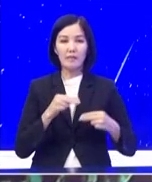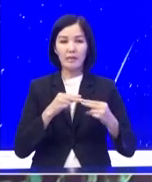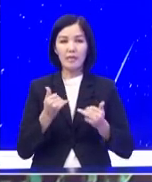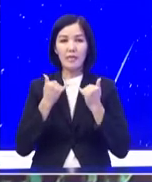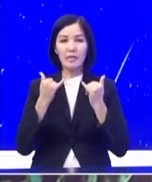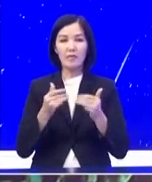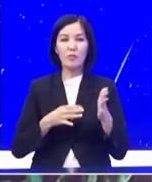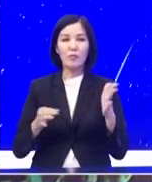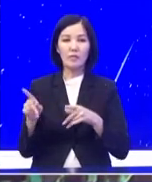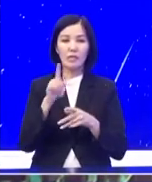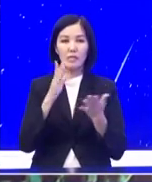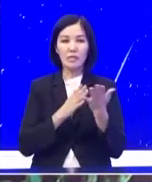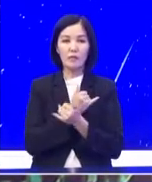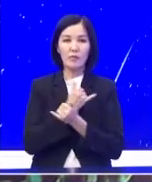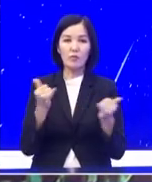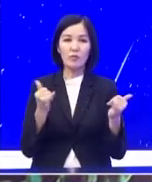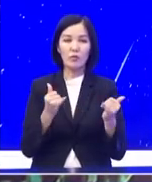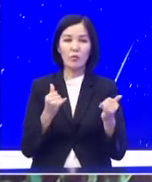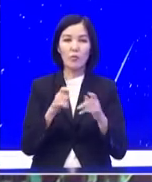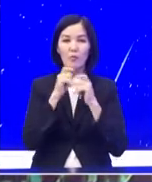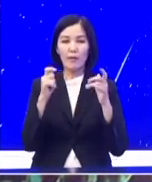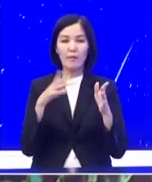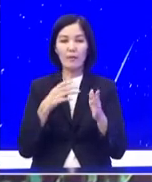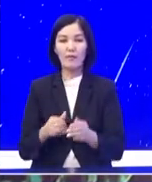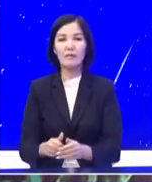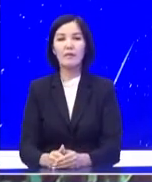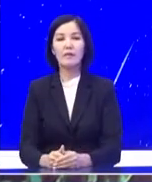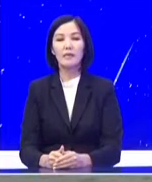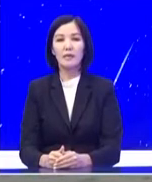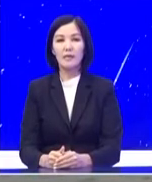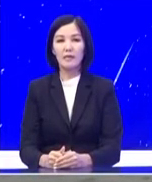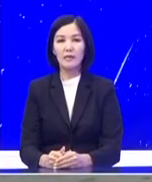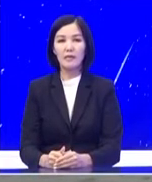Облыстық жастарға қызмет көрсету орталығында бірқатары марапатталды.